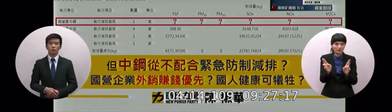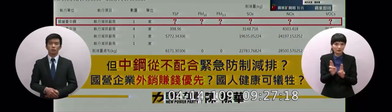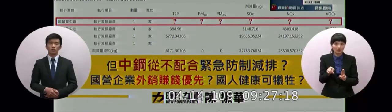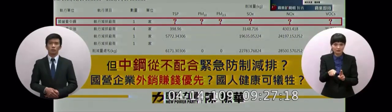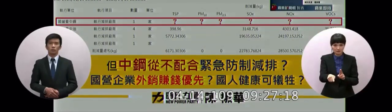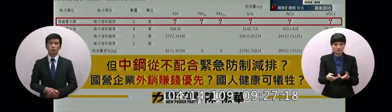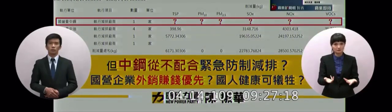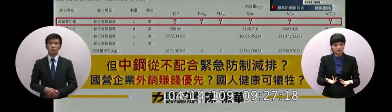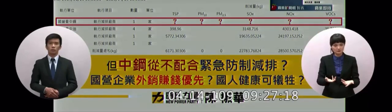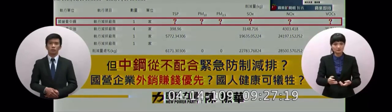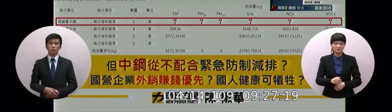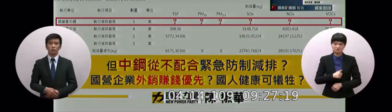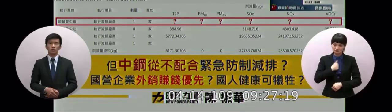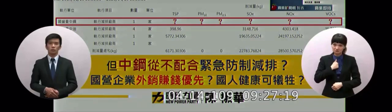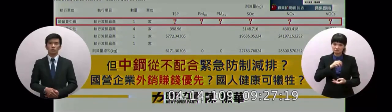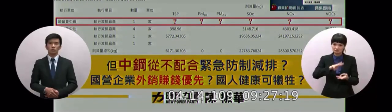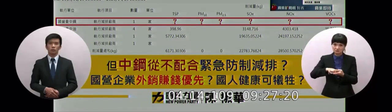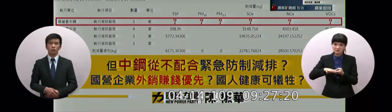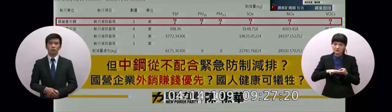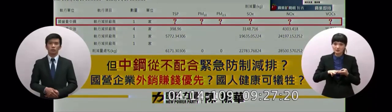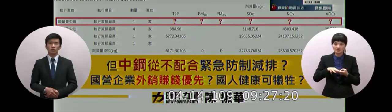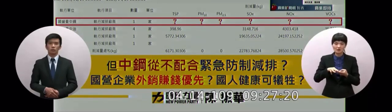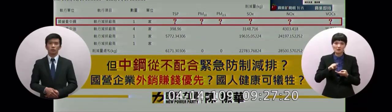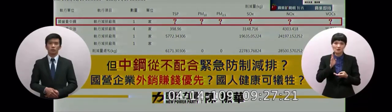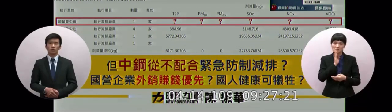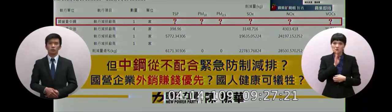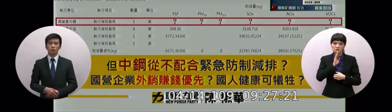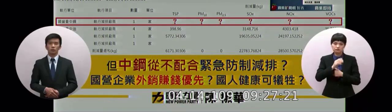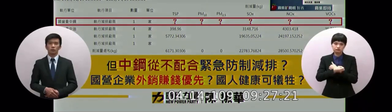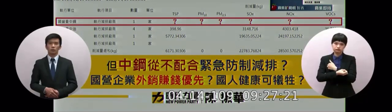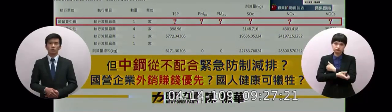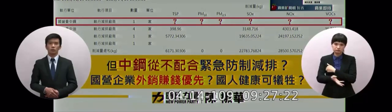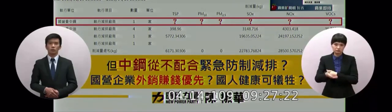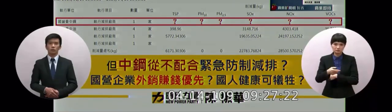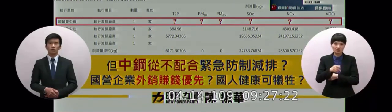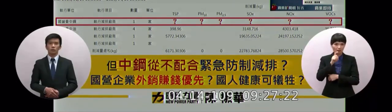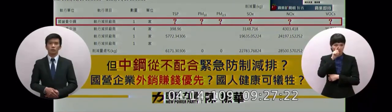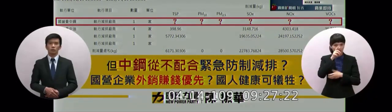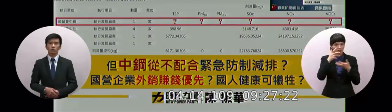地污染的一个主要的原因啦。所以现在就是要